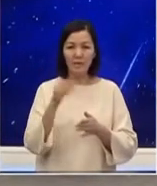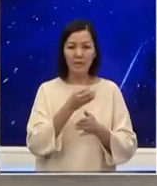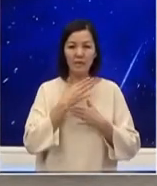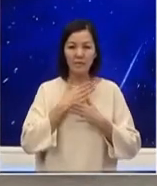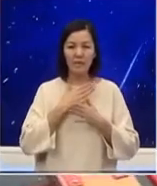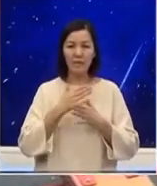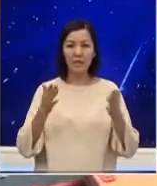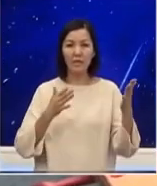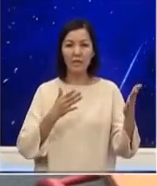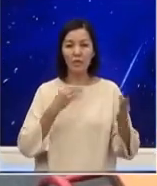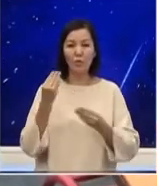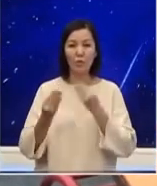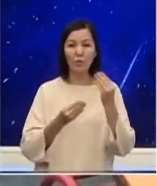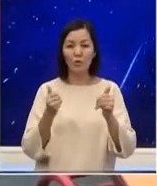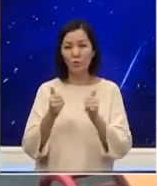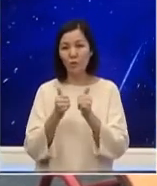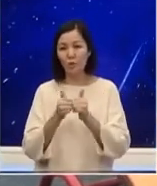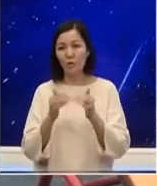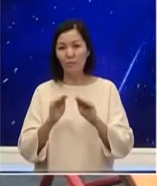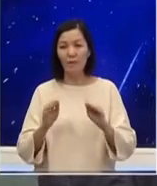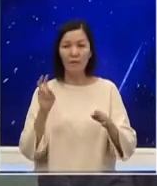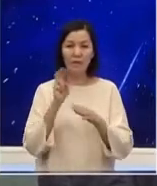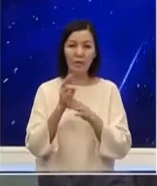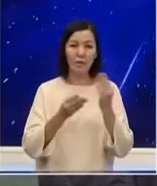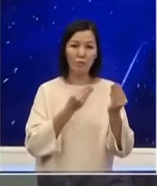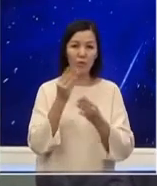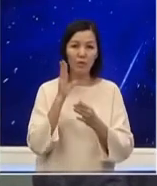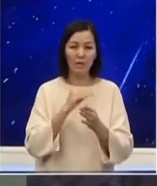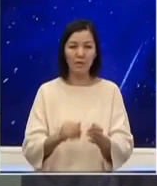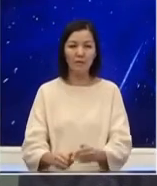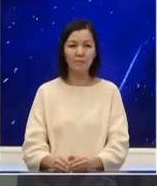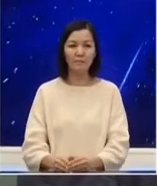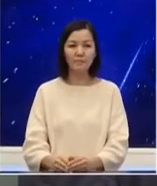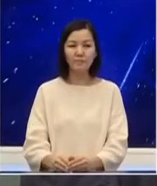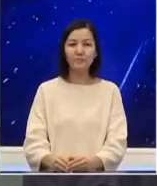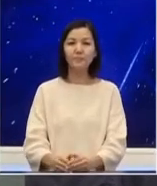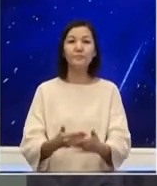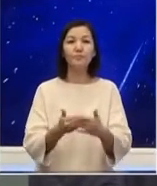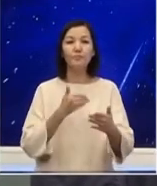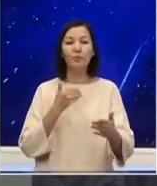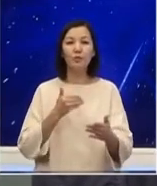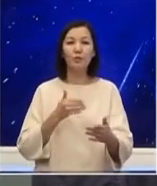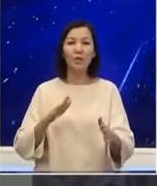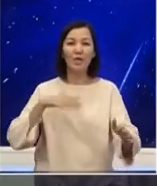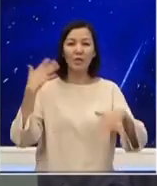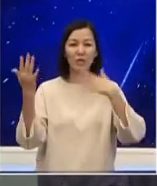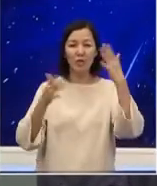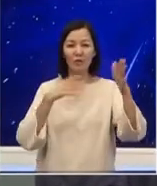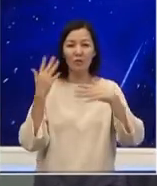Кең ойын алаңына көрші аулалардың балалары да келіп ойнайды екен. Аула бұрын жел соқса